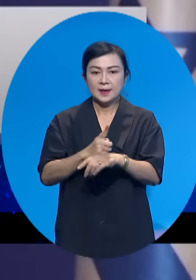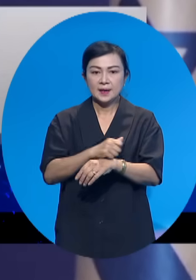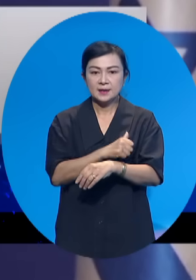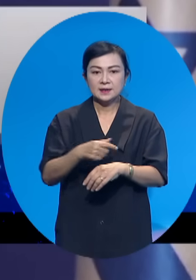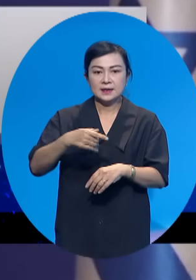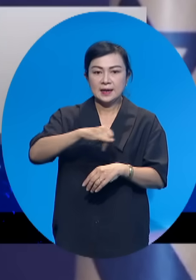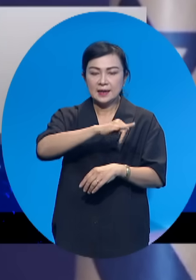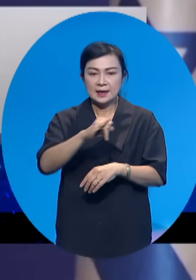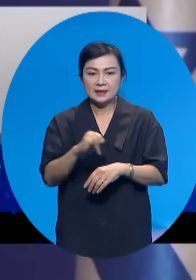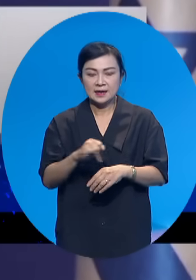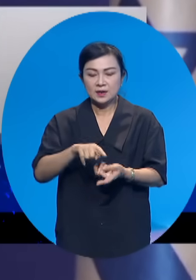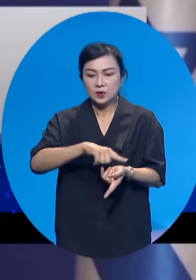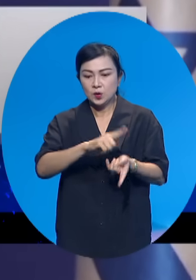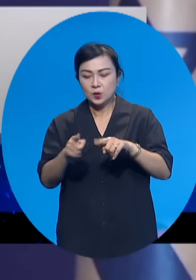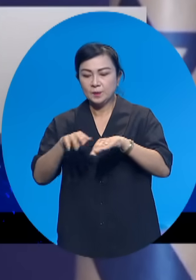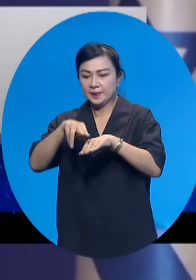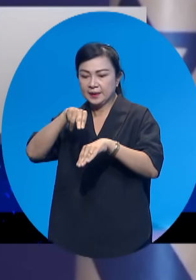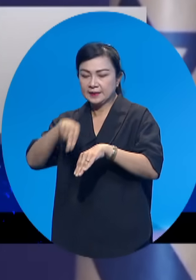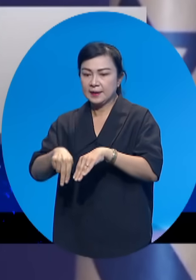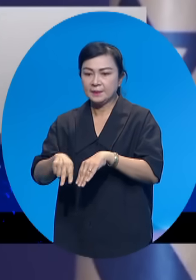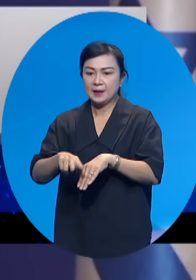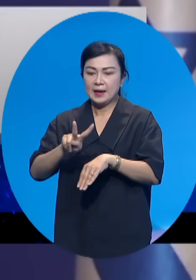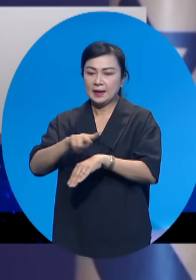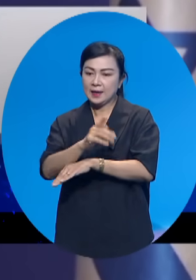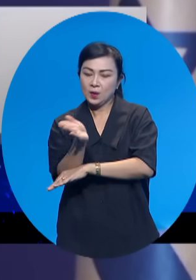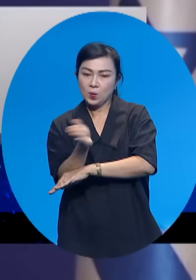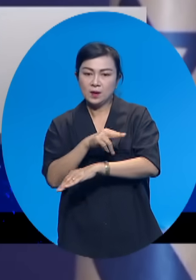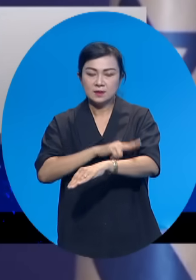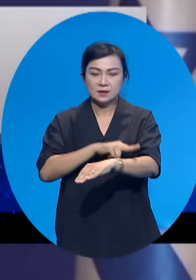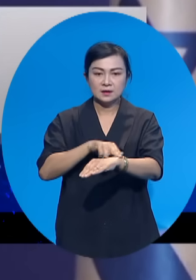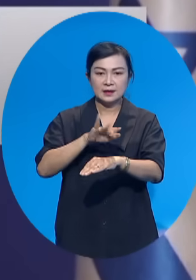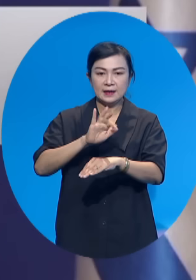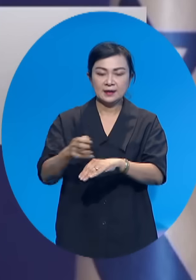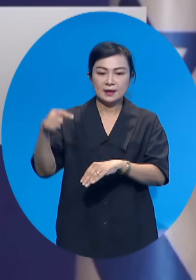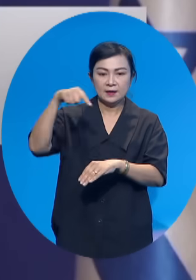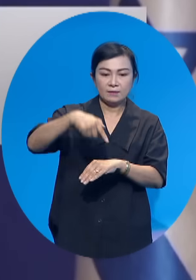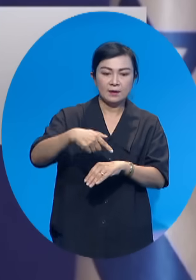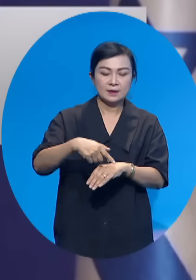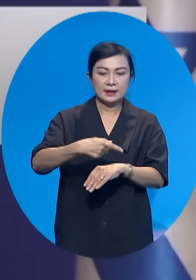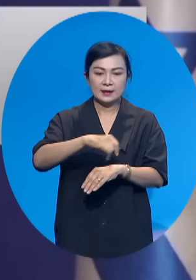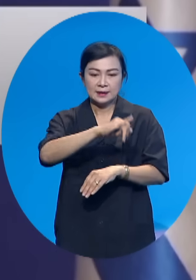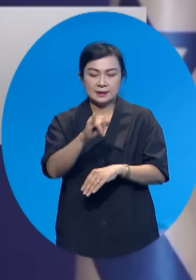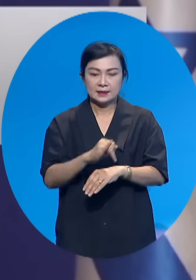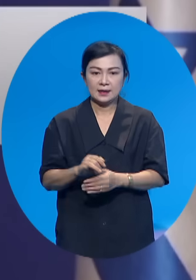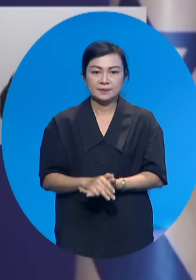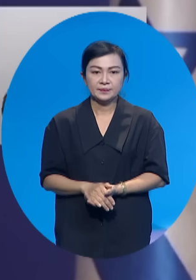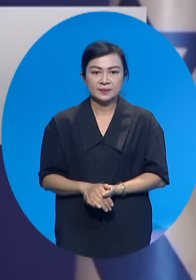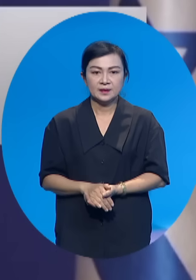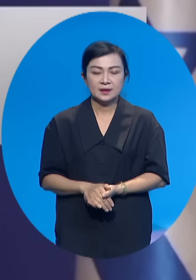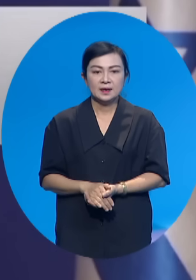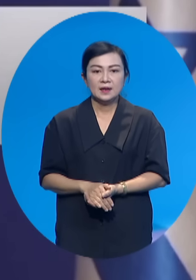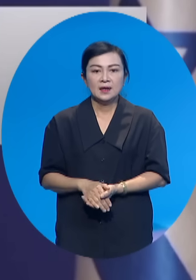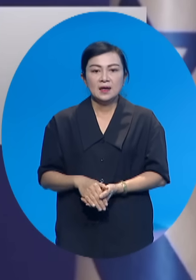dân ở giải gaza đã di chuyển xuống phía Nam trong hai ngày qua sau khi lực lượng Israel tiến sâu vào thành phố gaza cũng theo ông